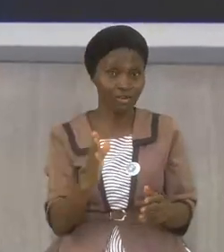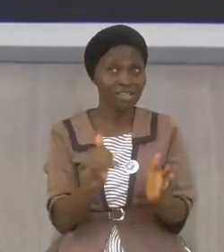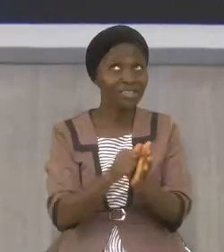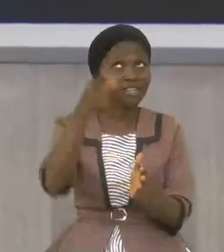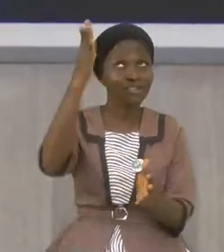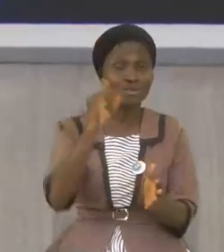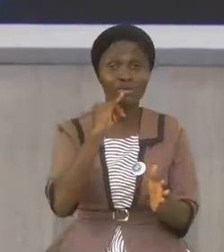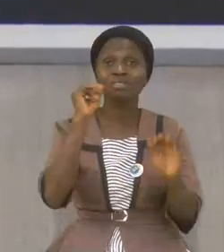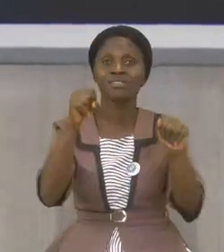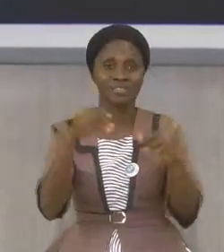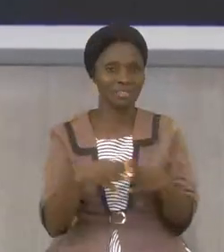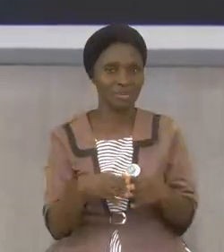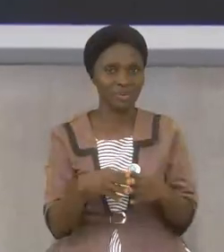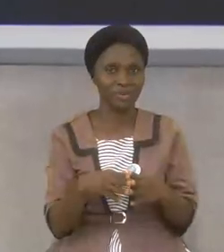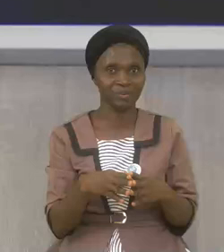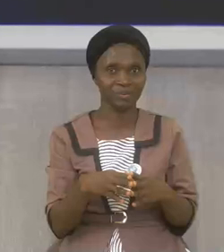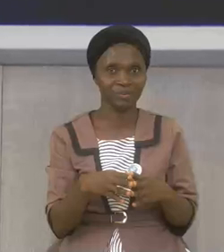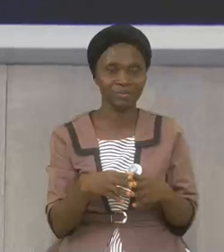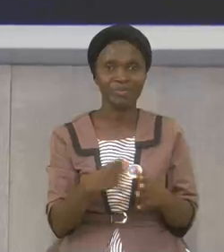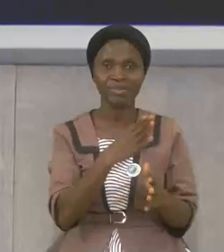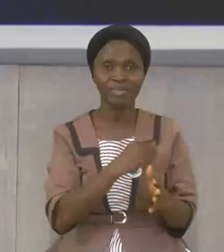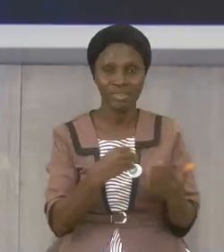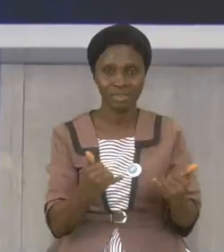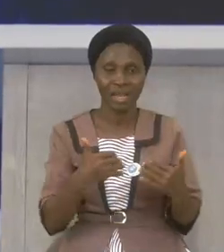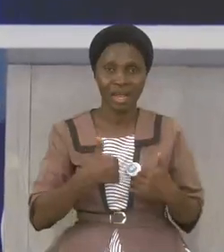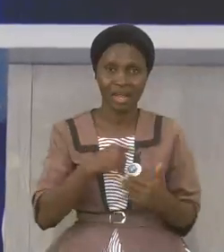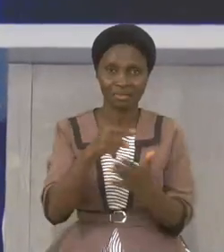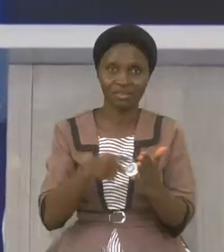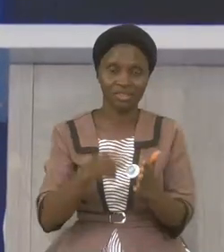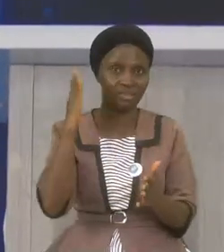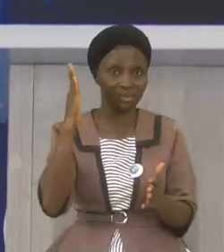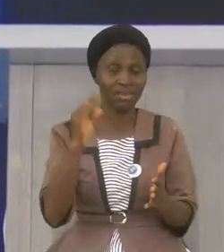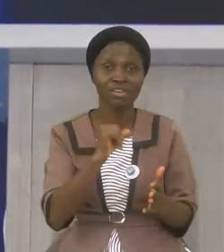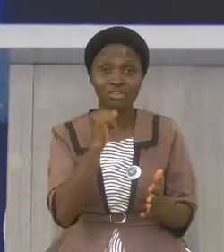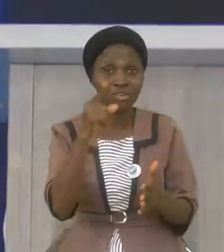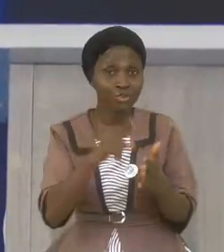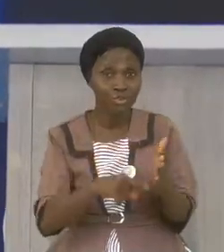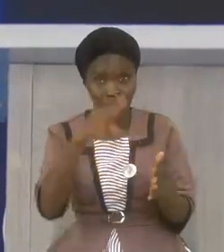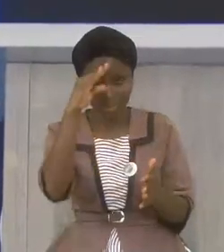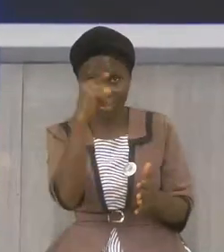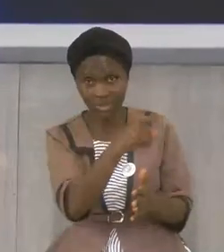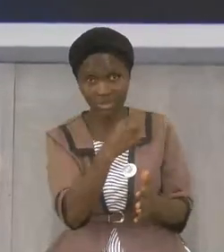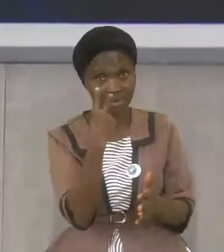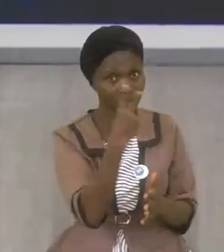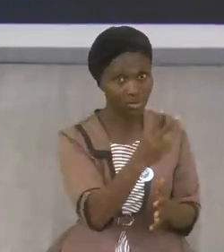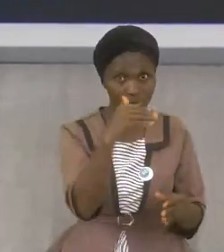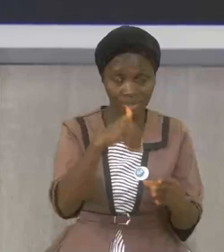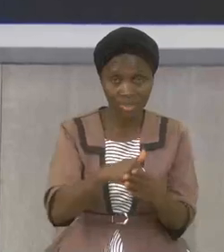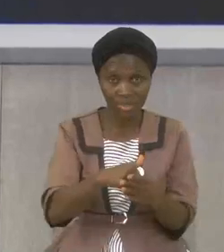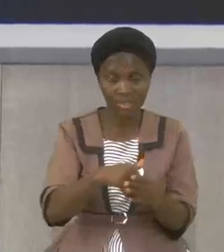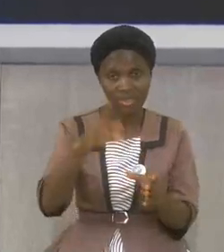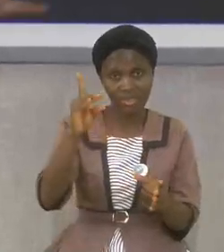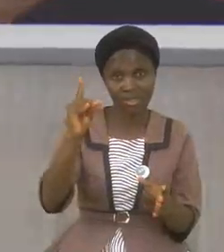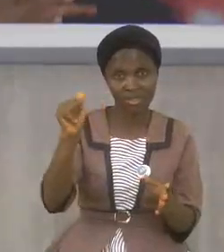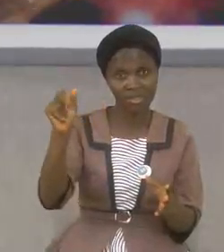Très-Haut, ce Dieu-là est capable. Et maintenant il donne un témoignage,